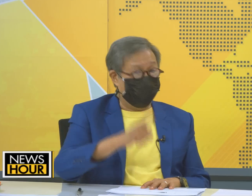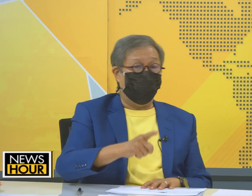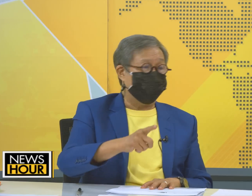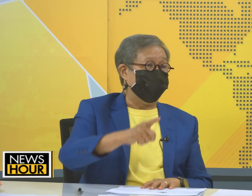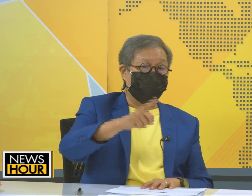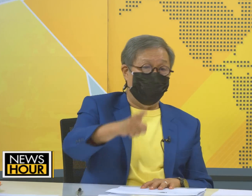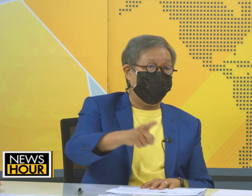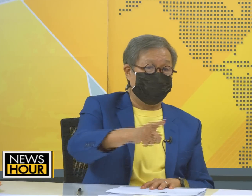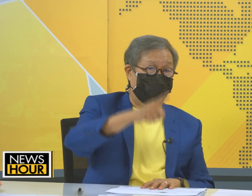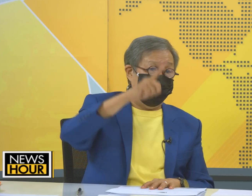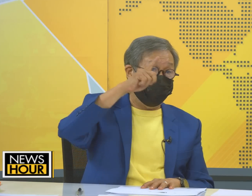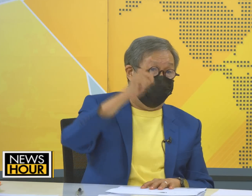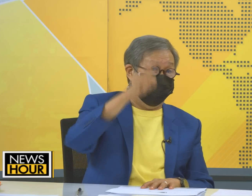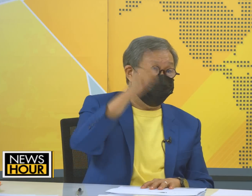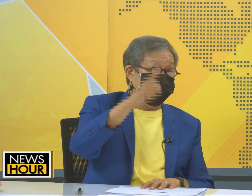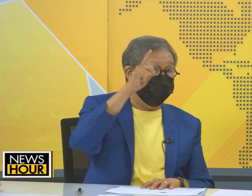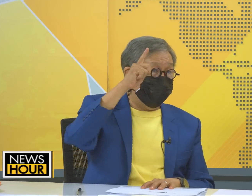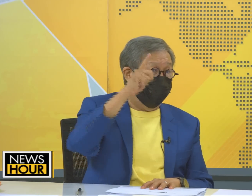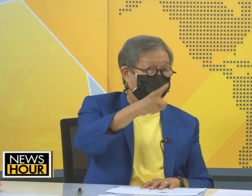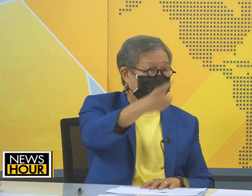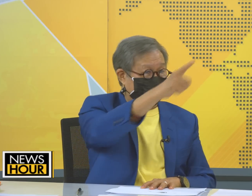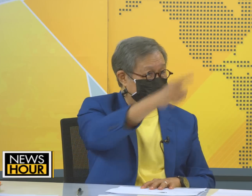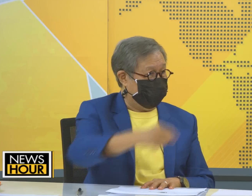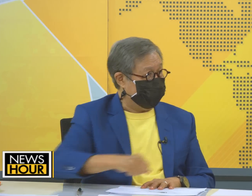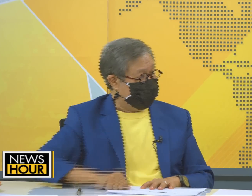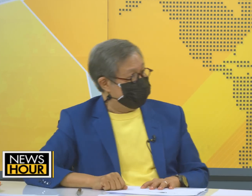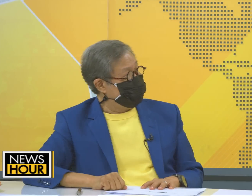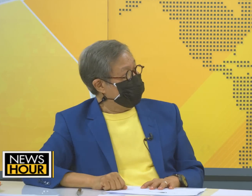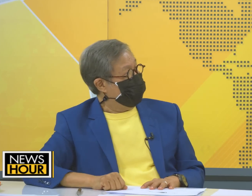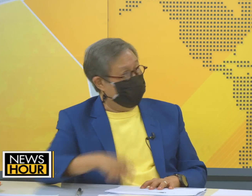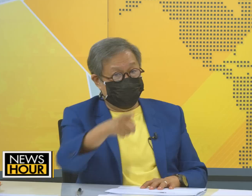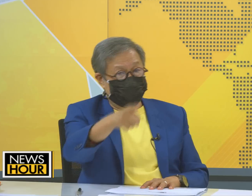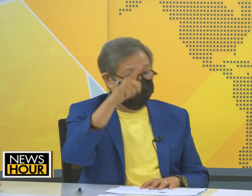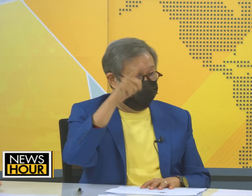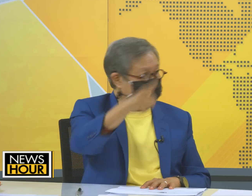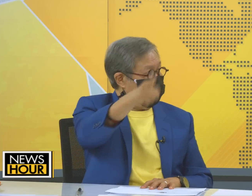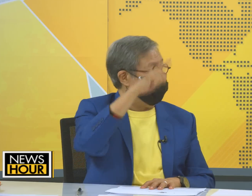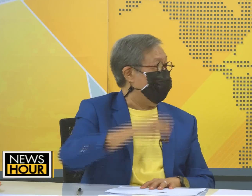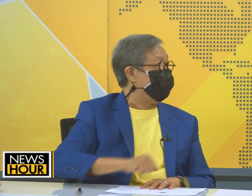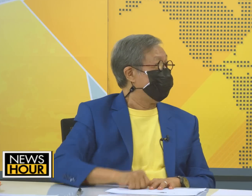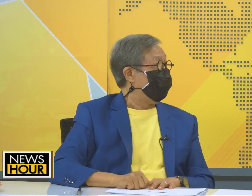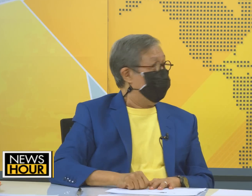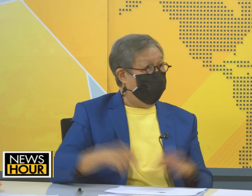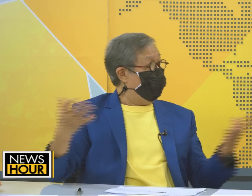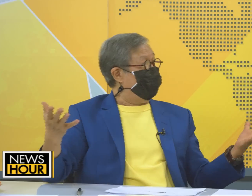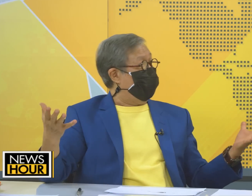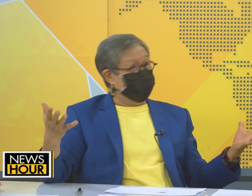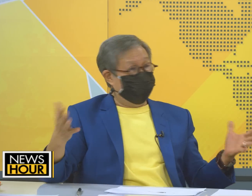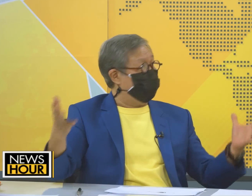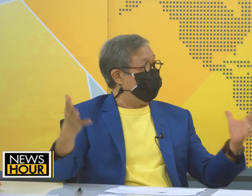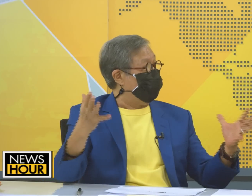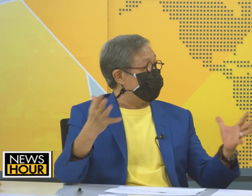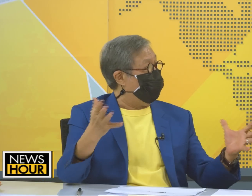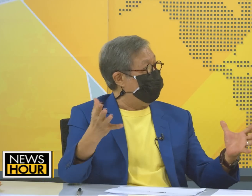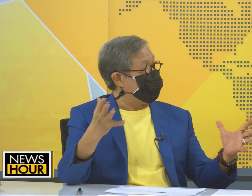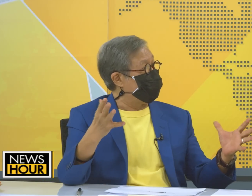ในอนุครตตองบอกมาสว่า ใครคือหัวหนาทีมเศรษฐกิจใครคือลฐมอนตีครั้ง เพรมันหมายถง